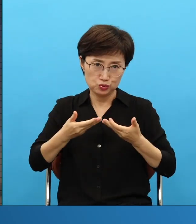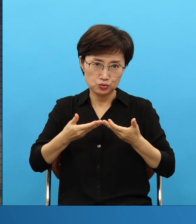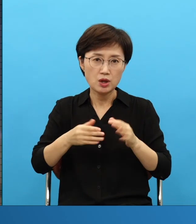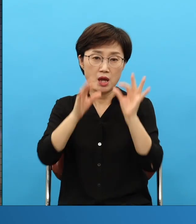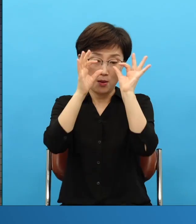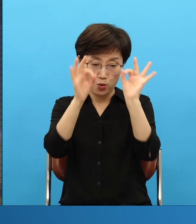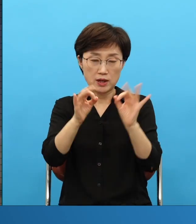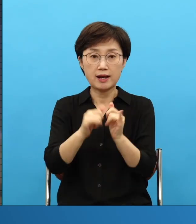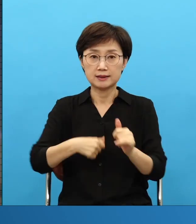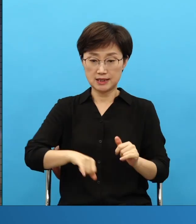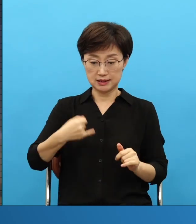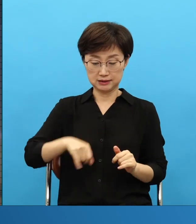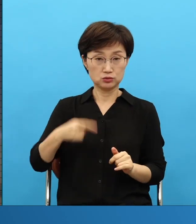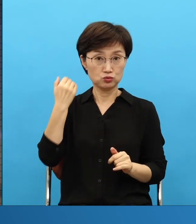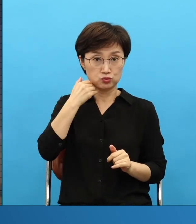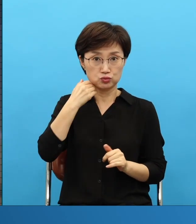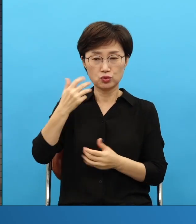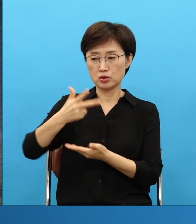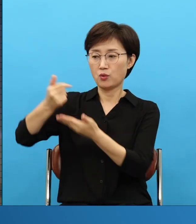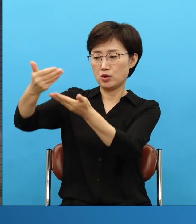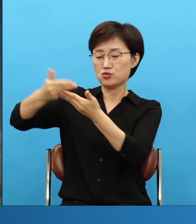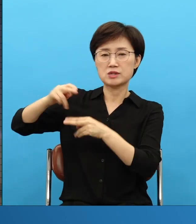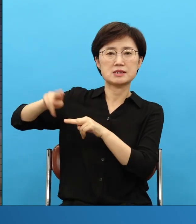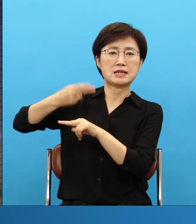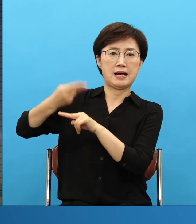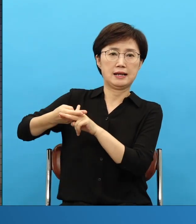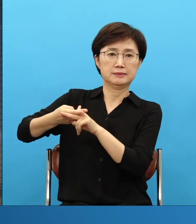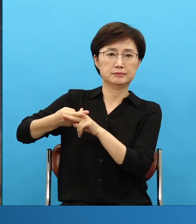보라 자식들은 여호와의 기업이요